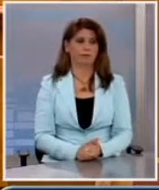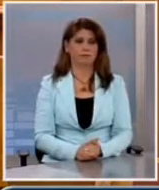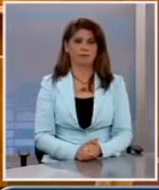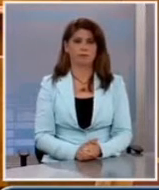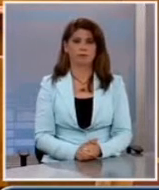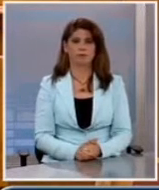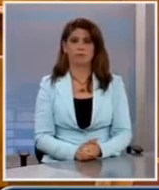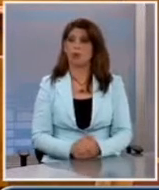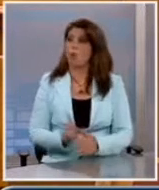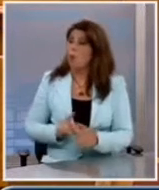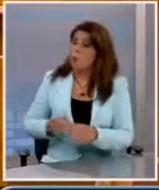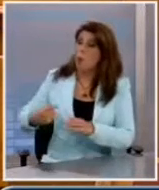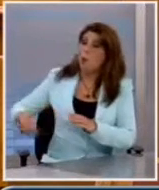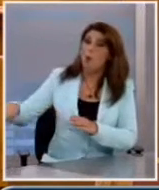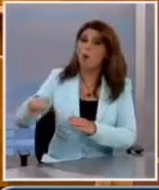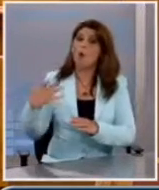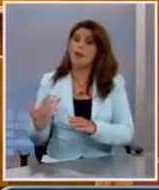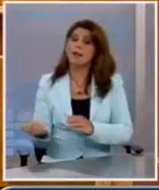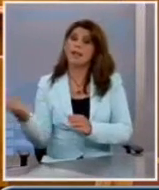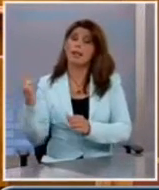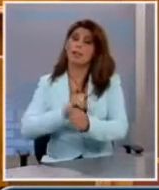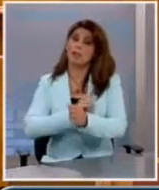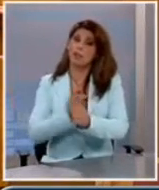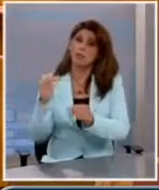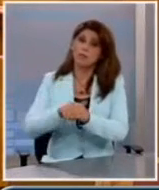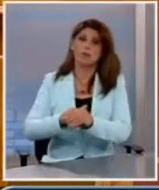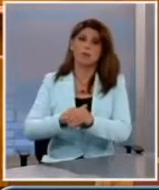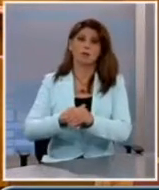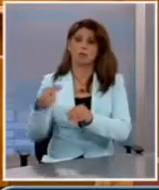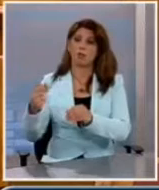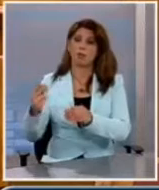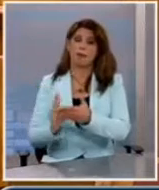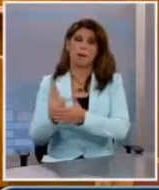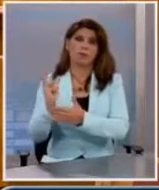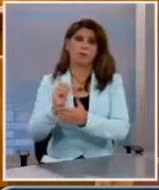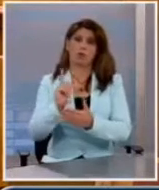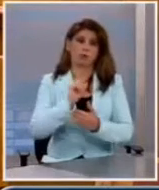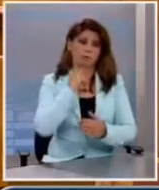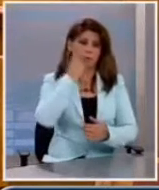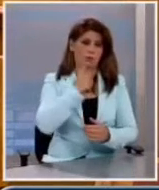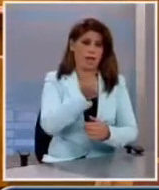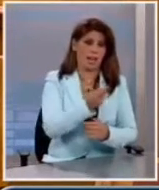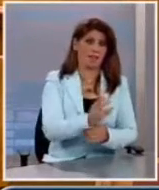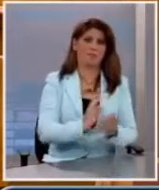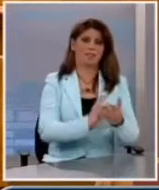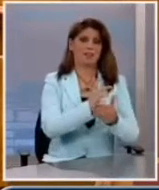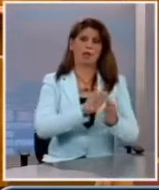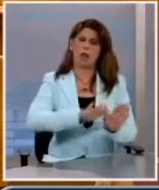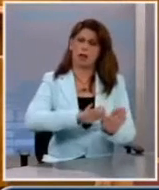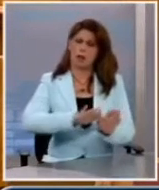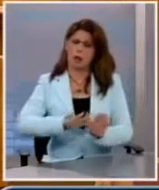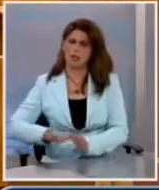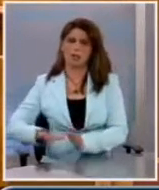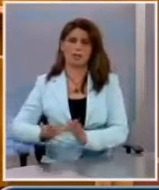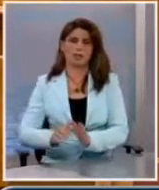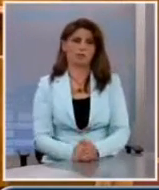δυνατότητα όλων να συμμετέχουν στο προϊόν της ανάπτυξης. Αλλά ας το αφήσουμε αυτή τη στιγμή προς το παρόν στην άκρη.